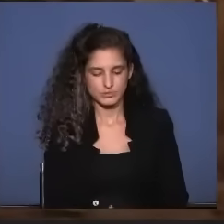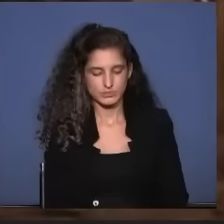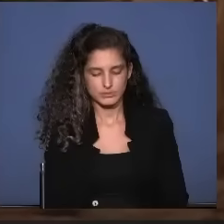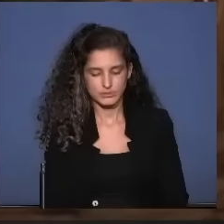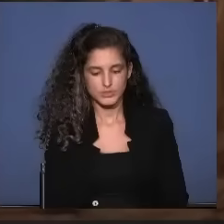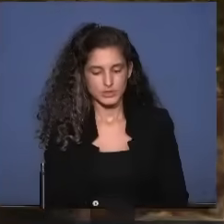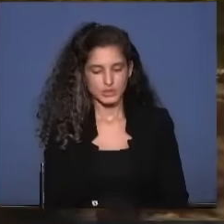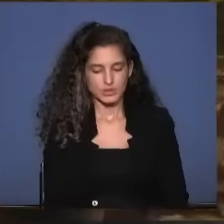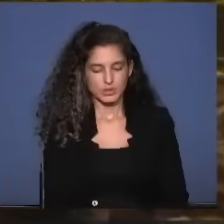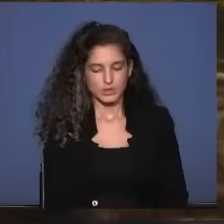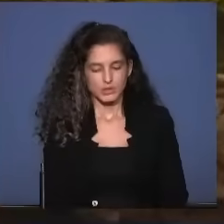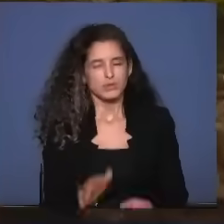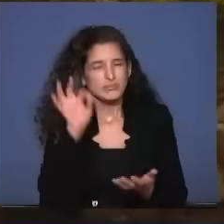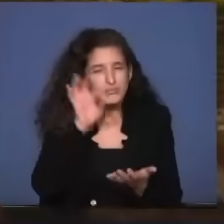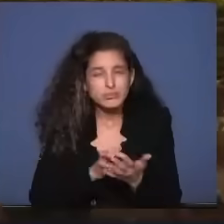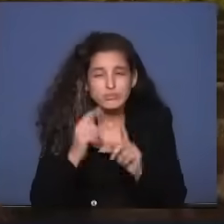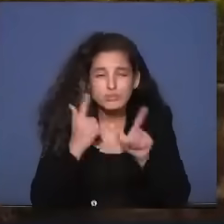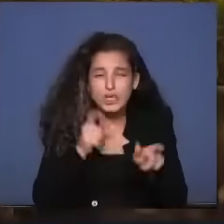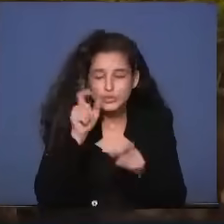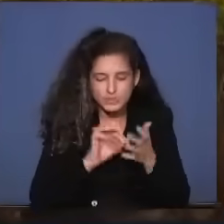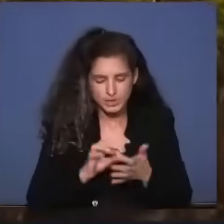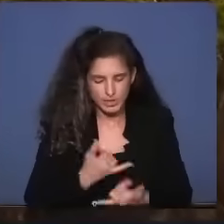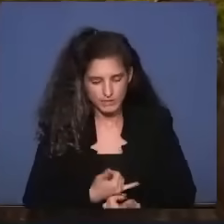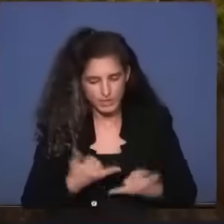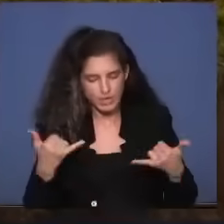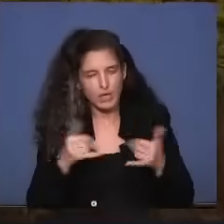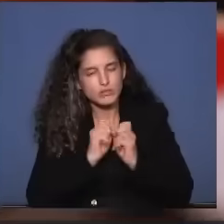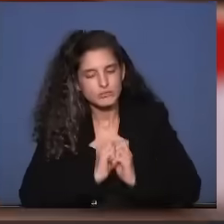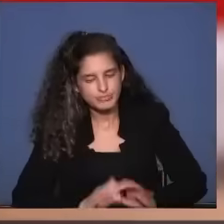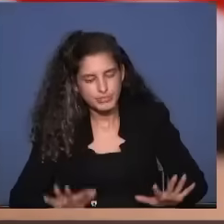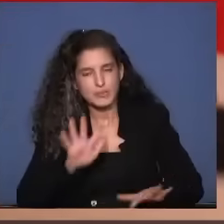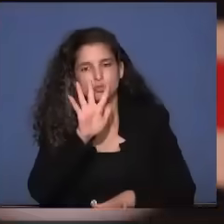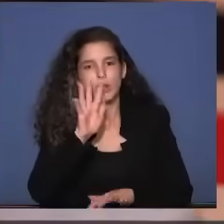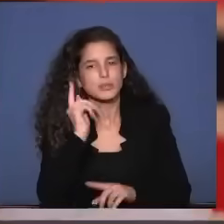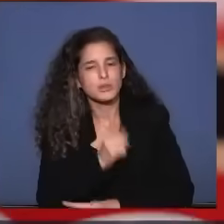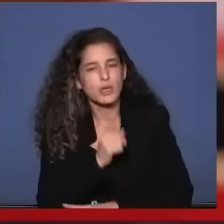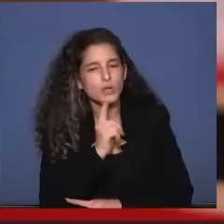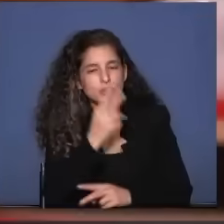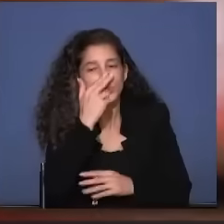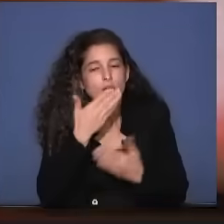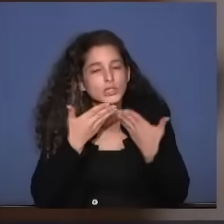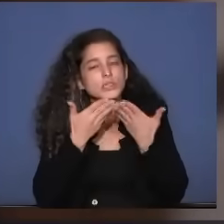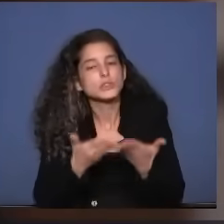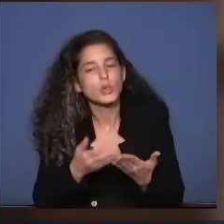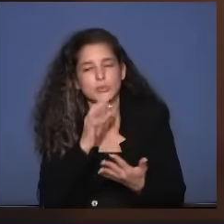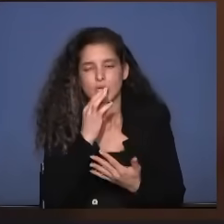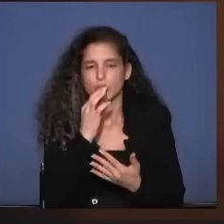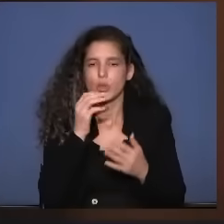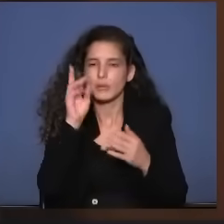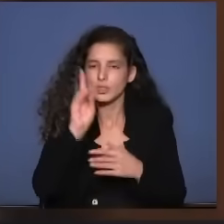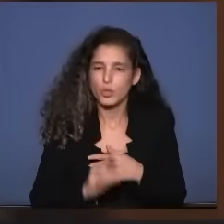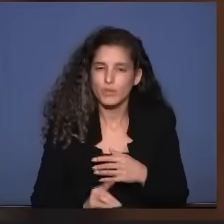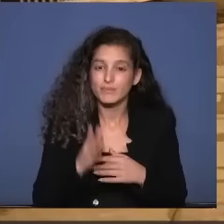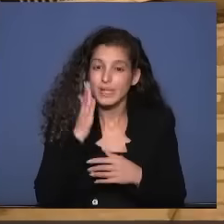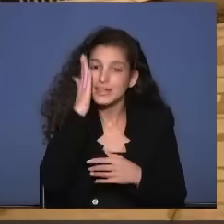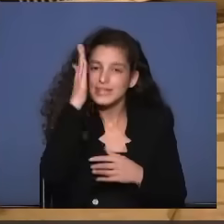אז תחילת המלחמה, אנשי משרד הרווחה פרוסים בחמישה בתי מלון בניסיון לסייע לבני הנוער מהדרום, ועתיד